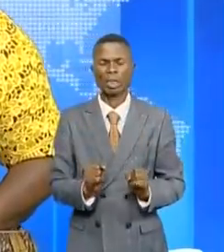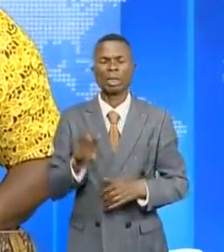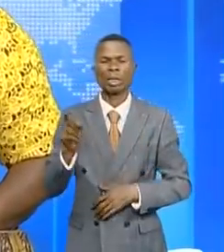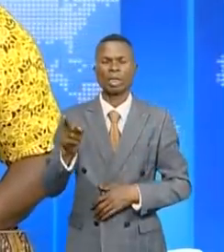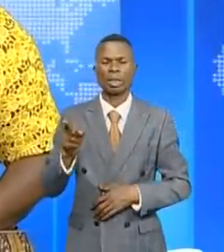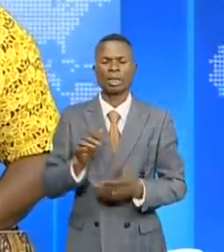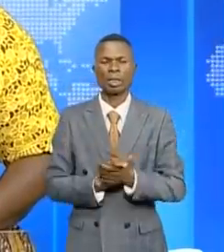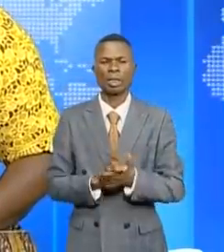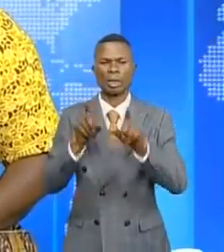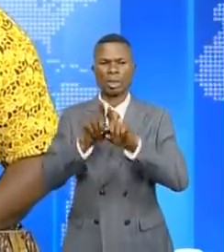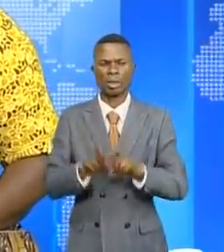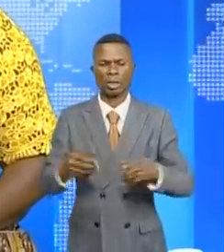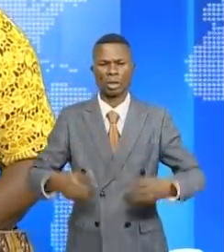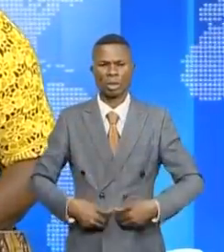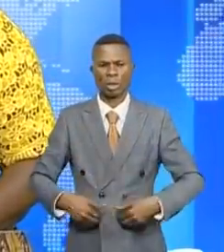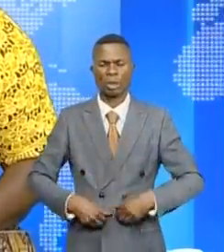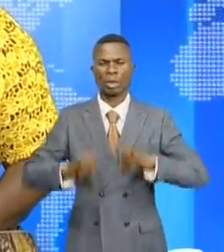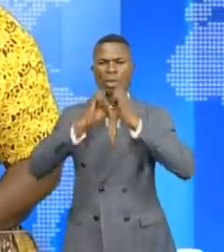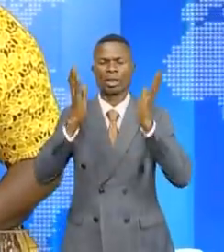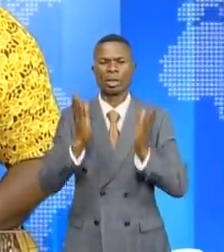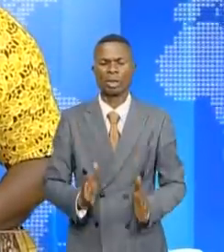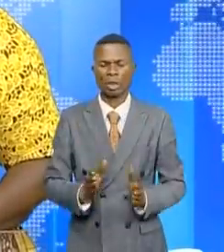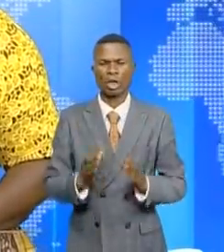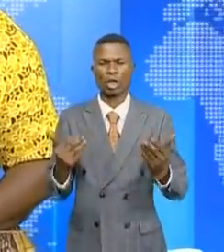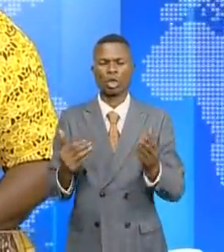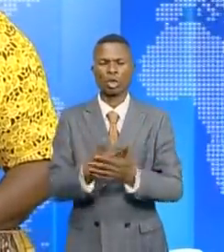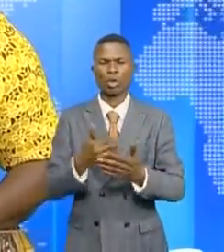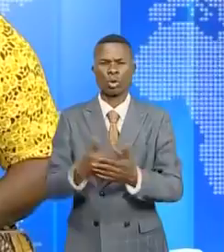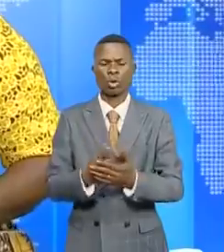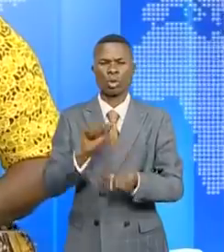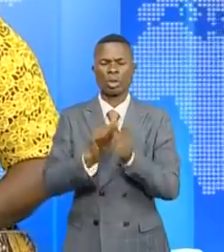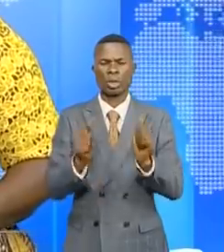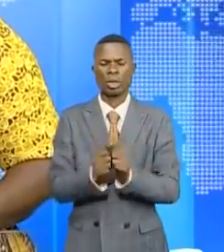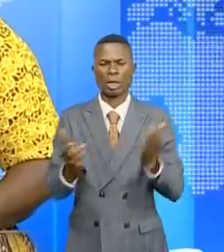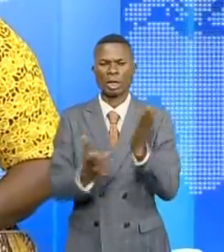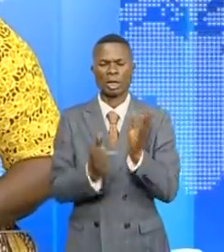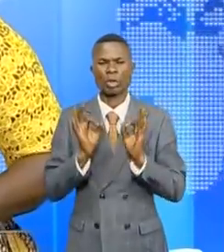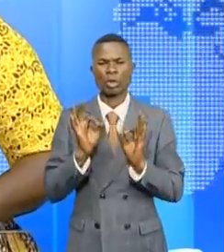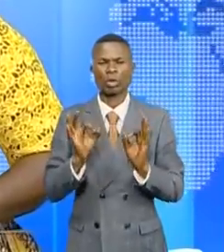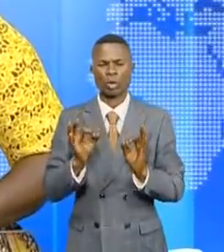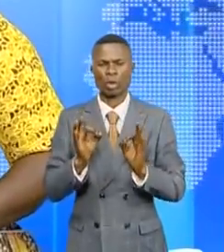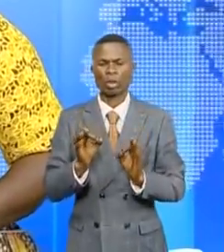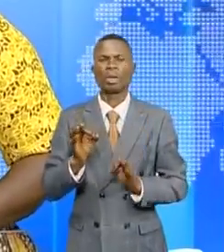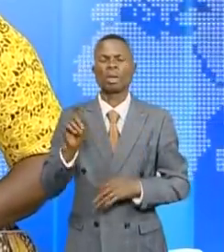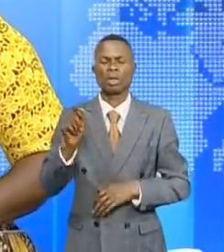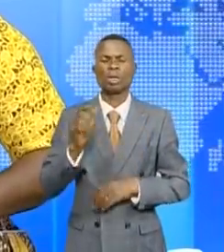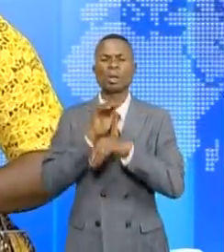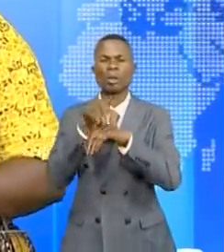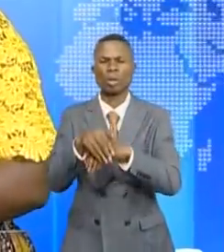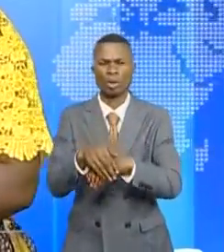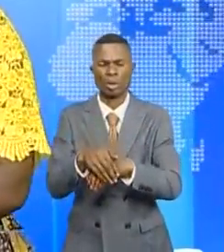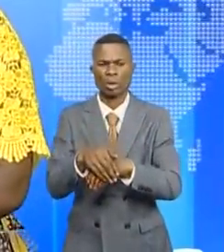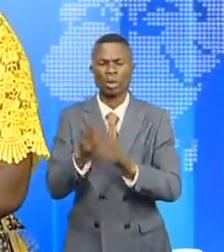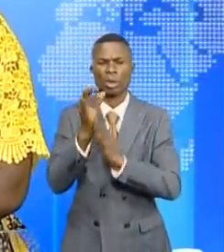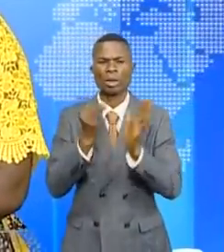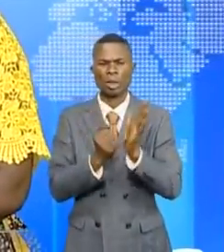Kolongeye et les jeunes entreprises novatrices dans le secteur des nouvelles technologies, start-up, pour participer du